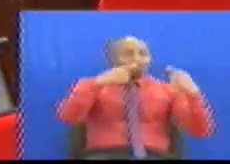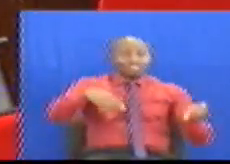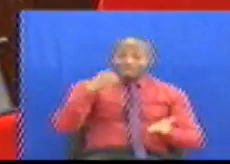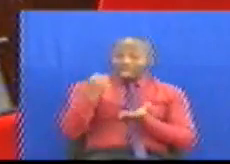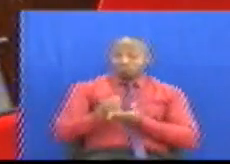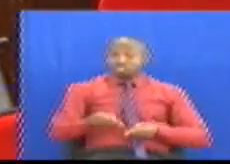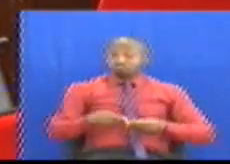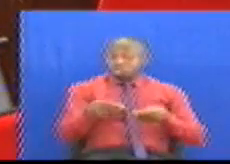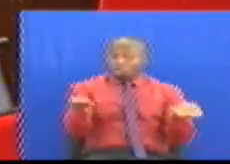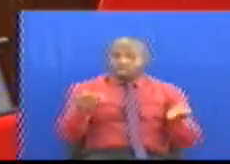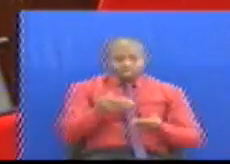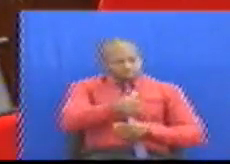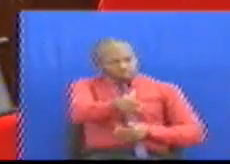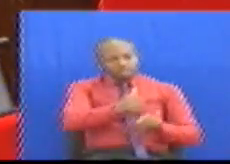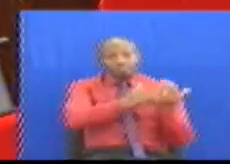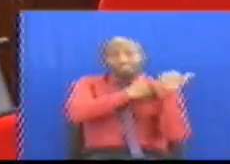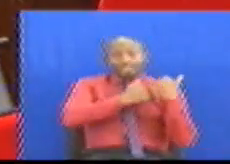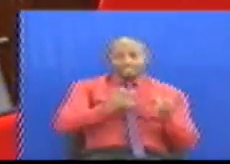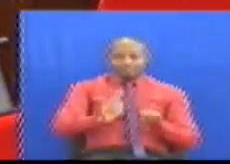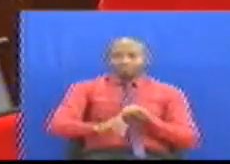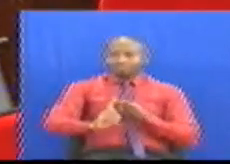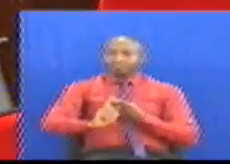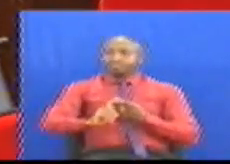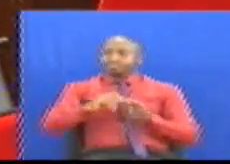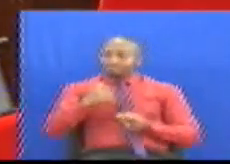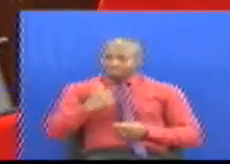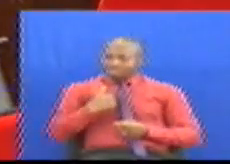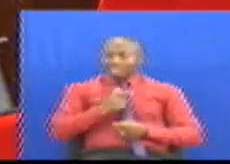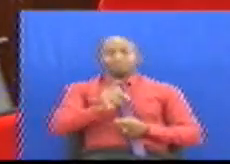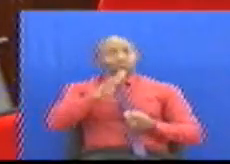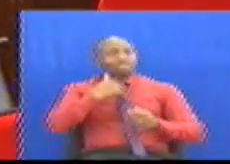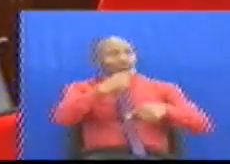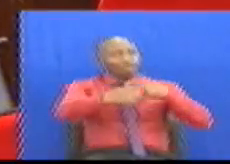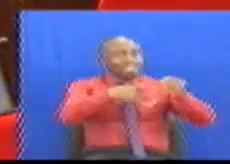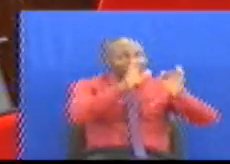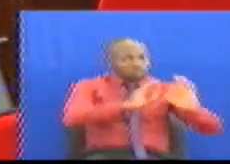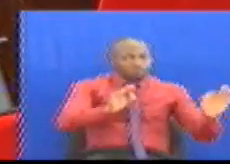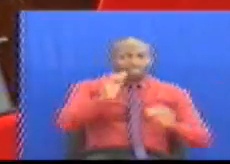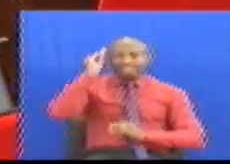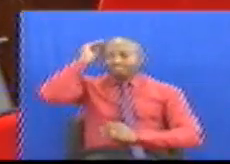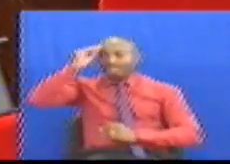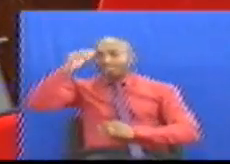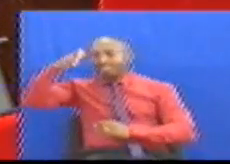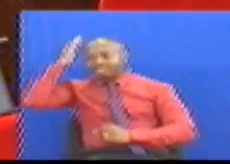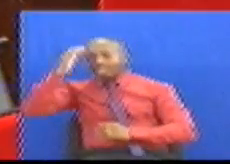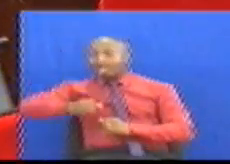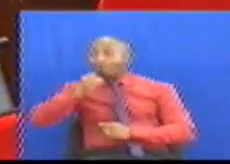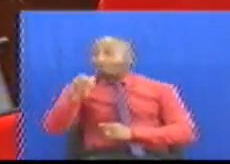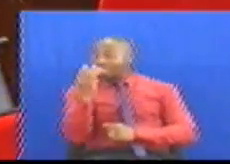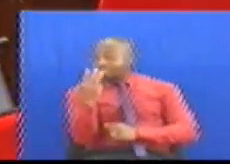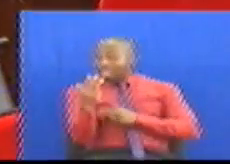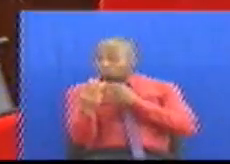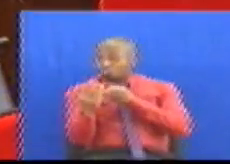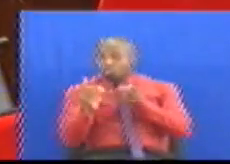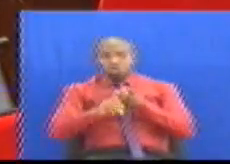sababu nyinyi ndio kwenye serikali. Lakini mimi nilichokuwa jaribu kusema ni kwamba tukitaka tuende vizuri, ile dhana ya serikali ya awamu ya tatu ya